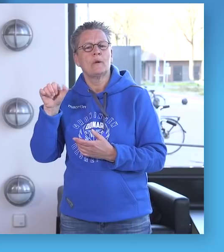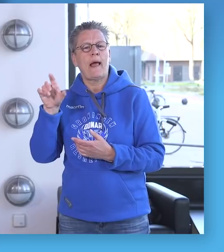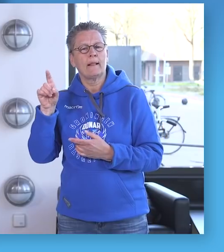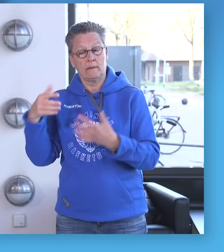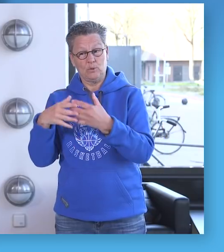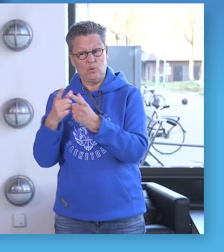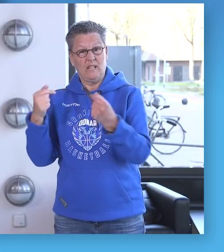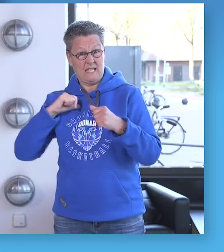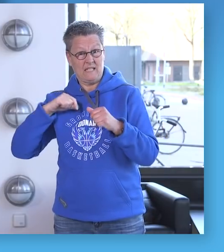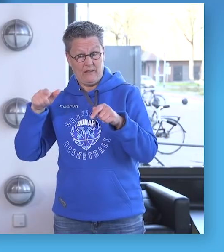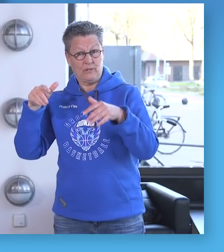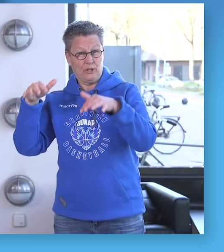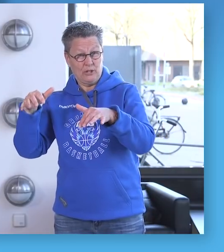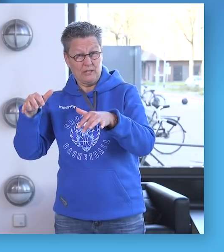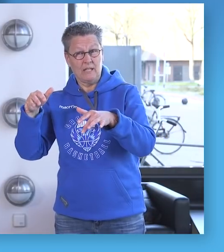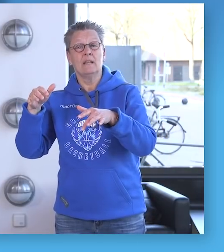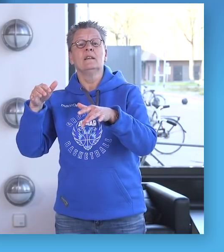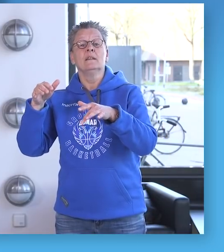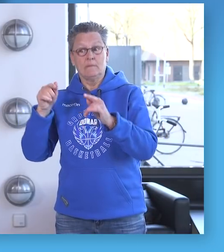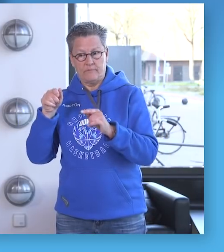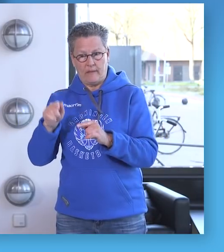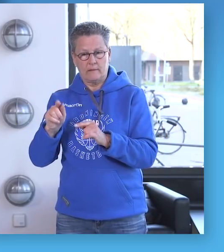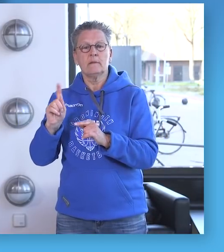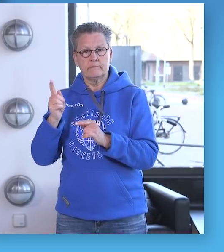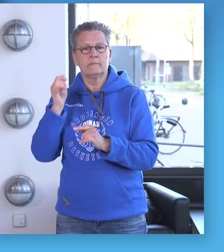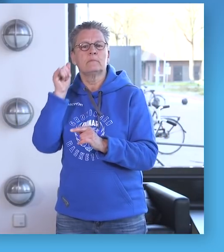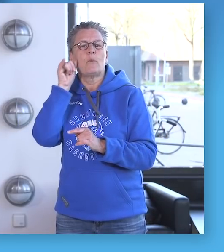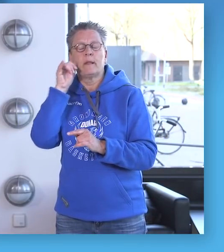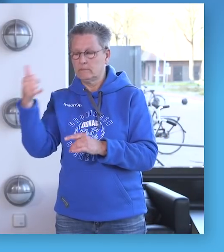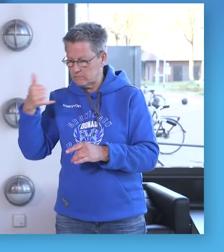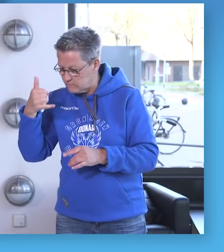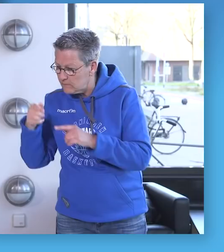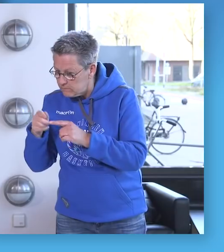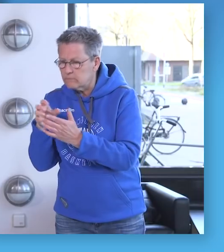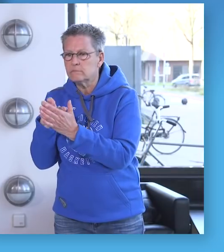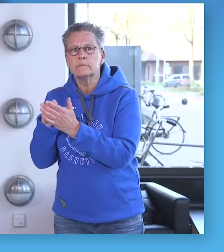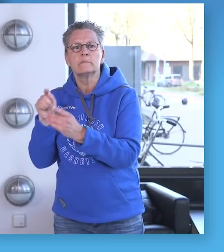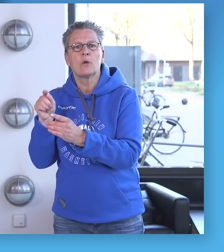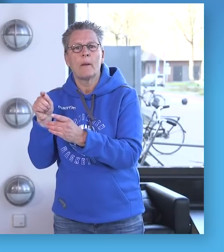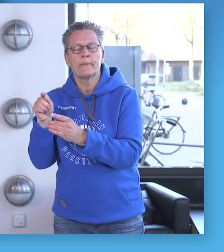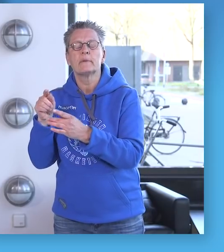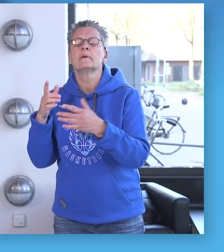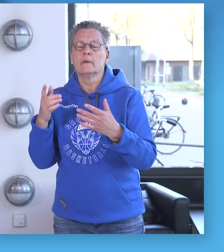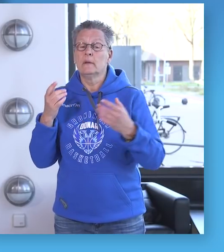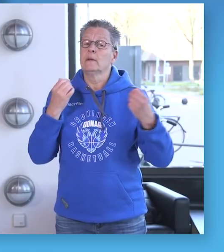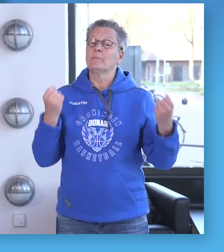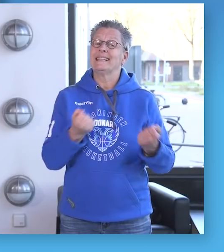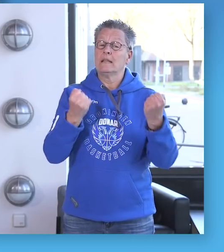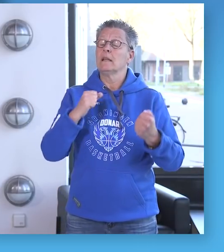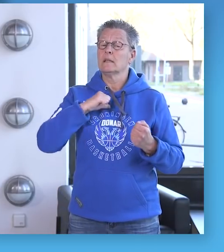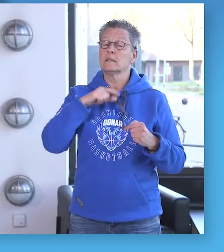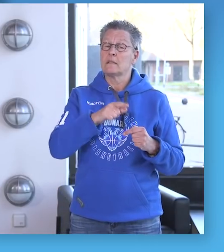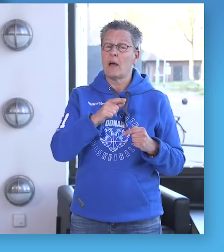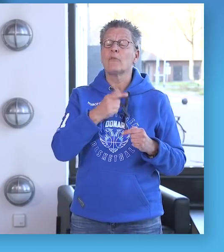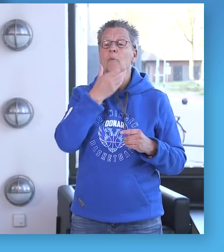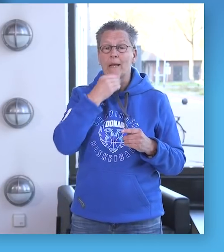die waren daarbij en die kregen dat eigenlijk binnen op hun telefoon. En tijdens de training was het dus al bekend dat we